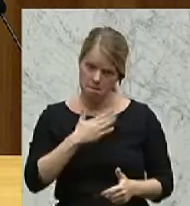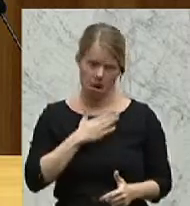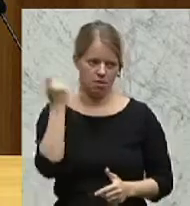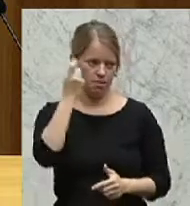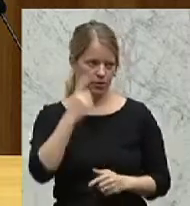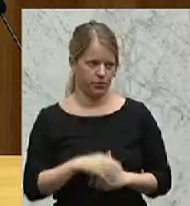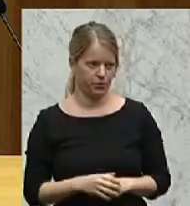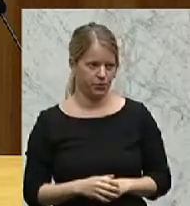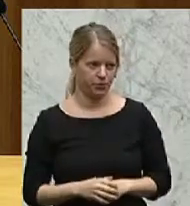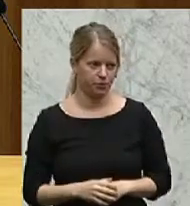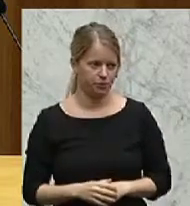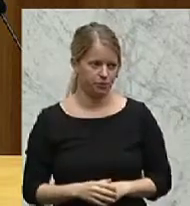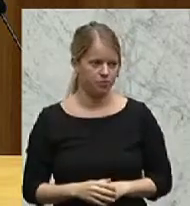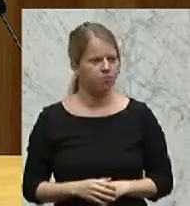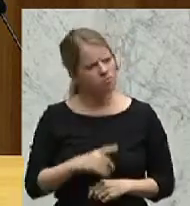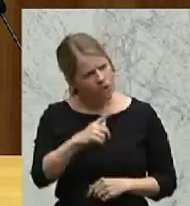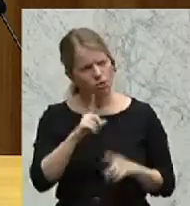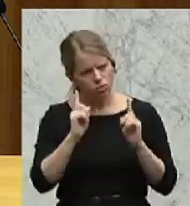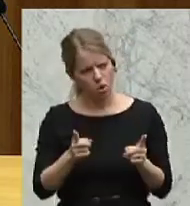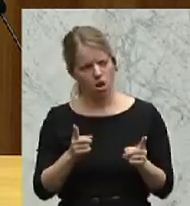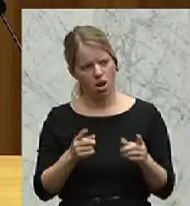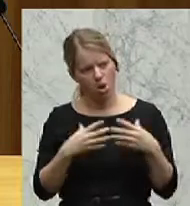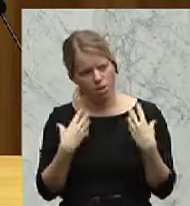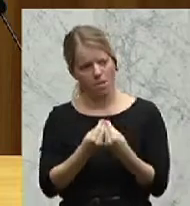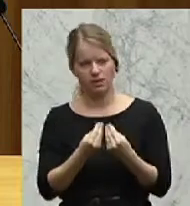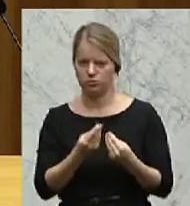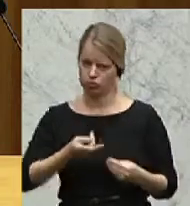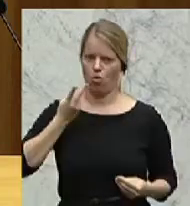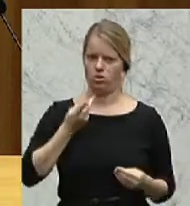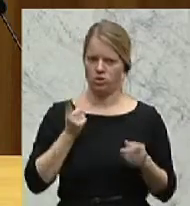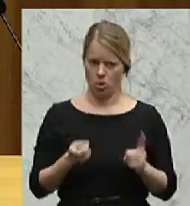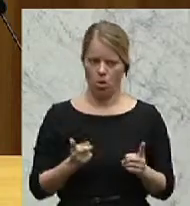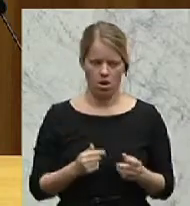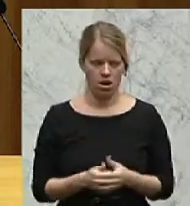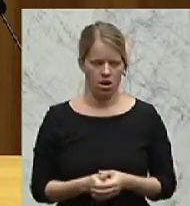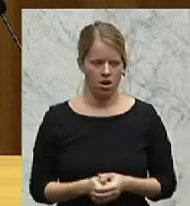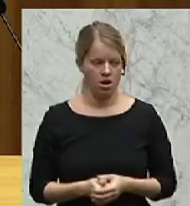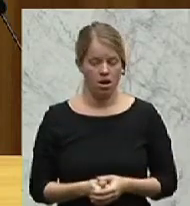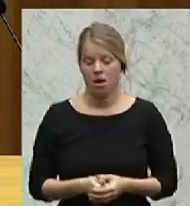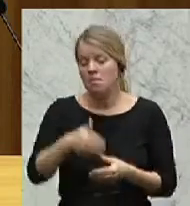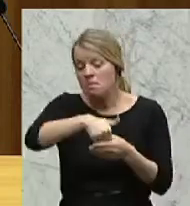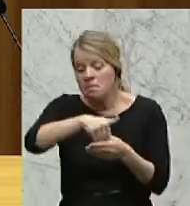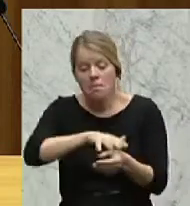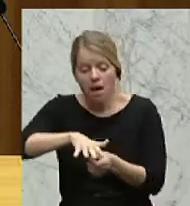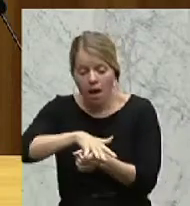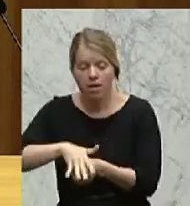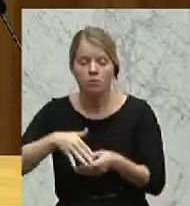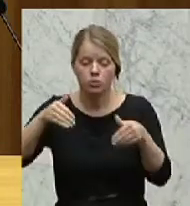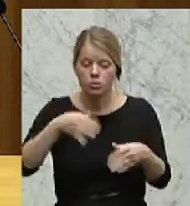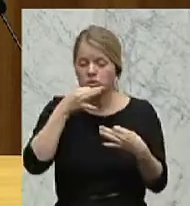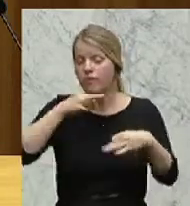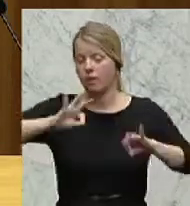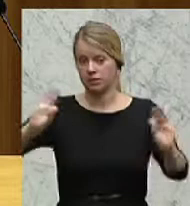meinen, das sollten wir uns auch immer, da sollten wir auch gemeinsam stolz drauf sein. Aber wir müssen uns verbessern in manchen Bereichen, das ist völlig